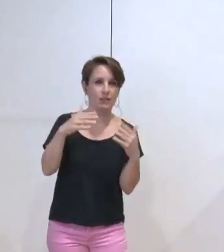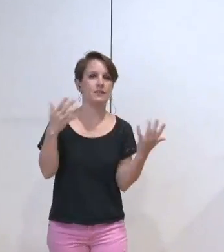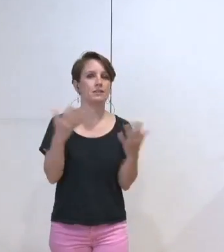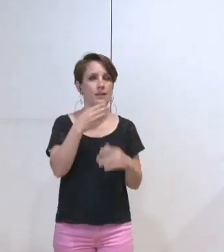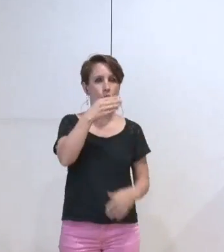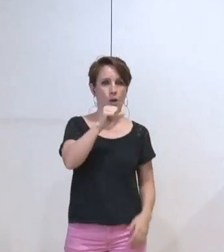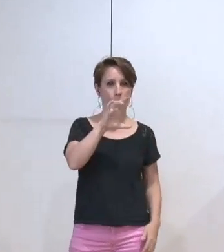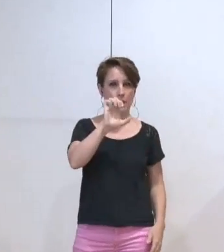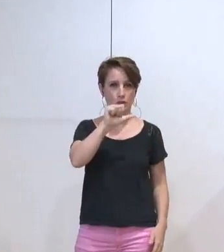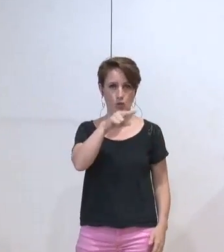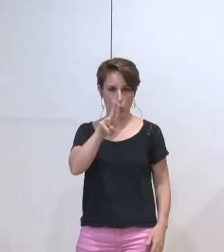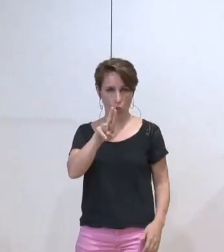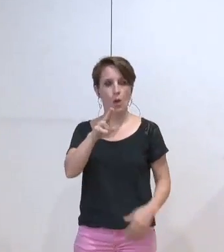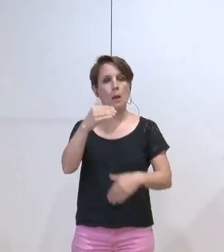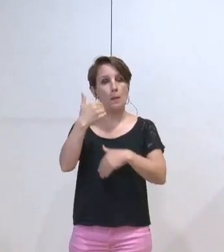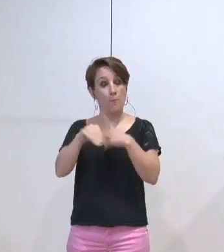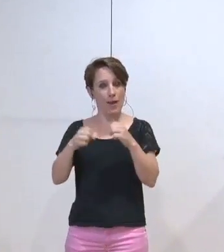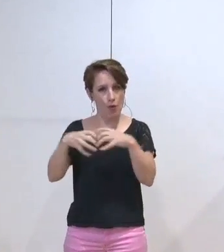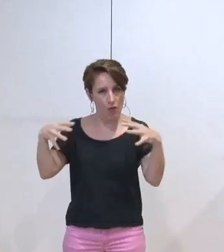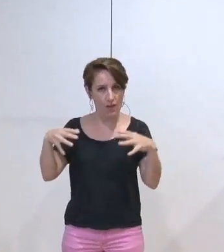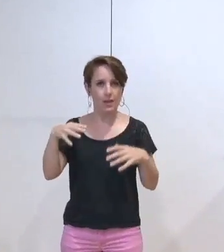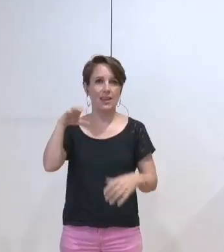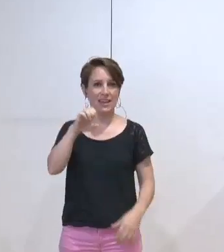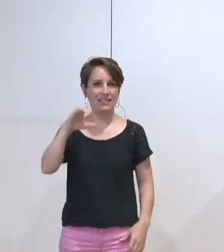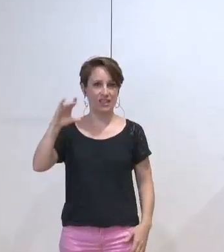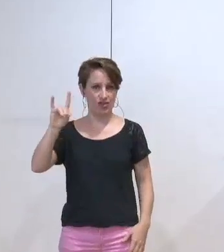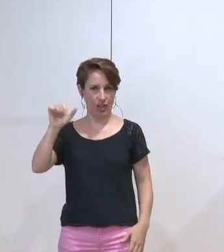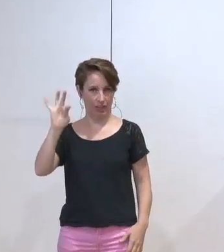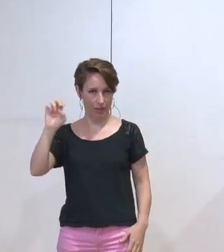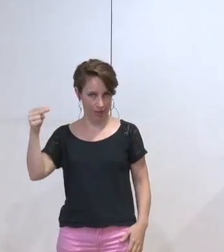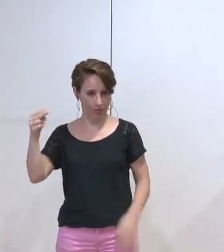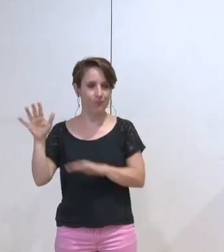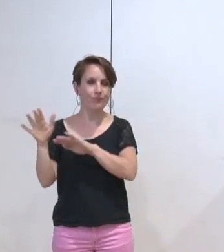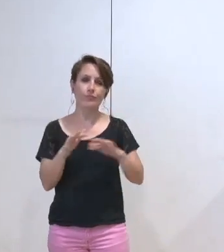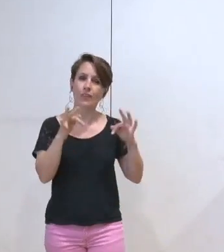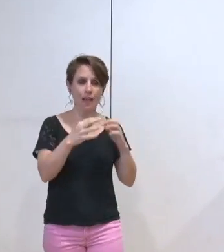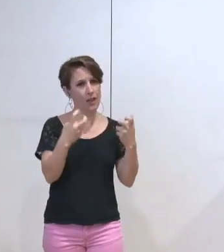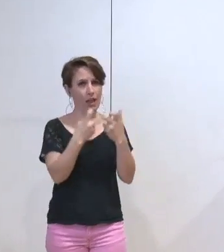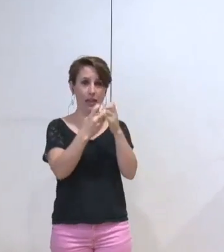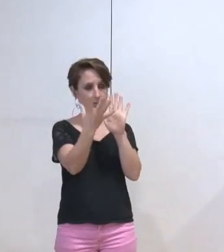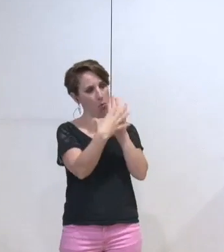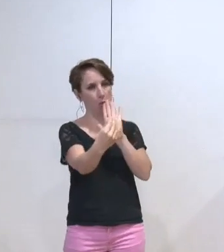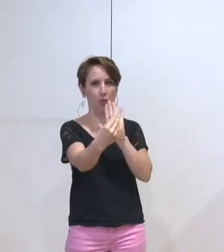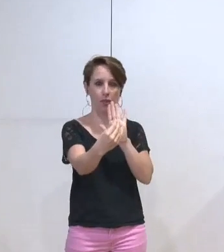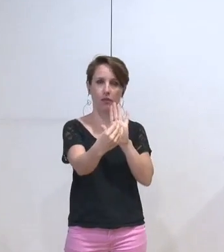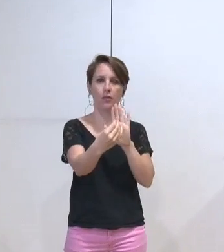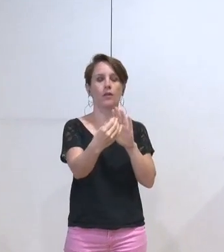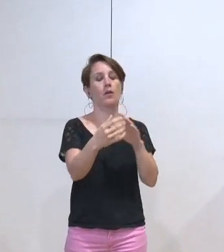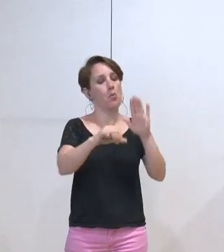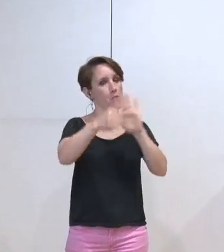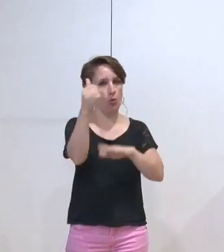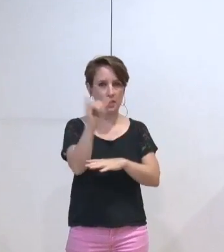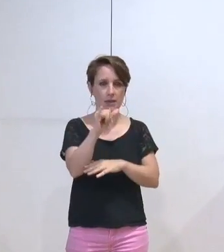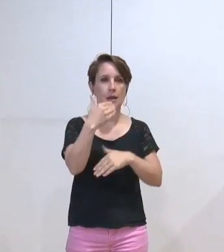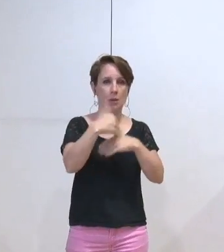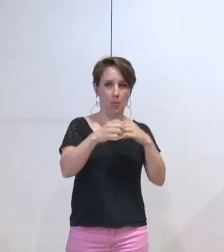terme de d'exemplarité c'est-à-dire la capacité à servir d'exemple pour d'autres travaux dans d'autres écoles sont arrivés en tête pin